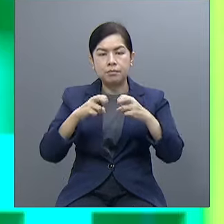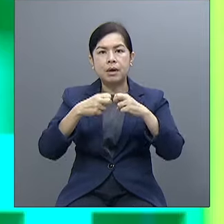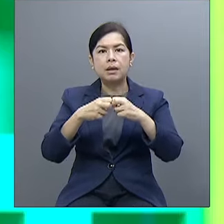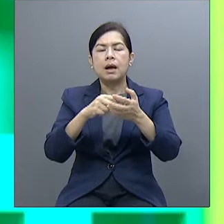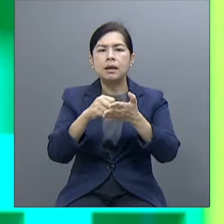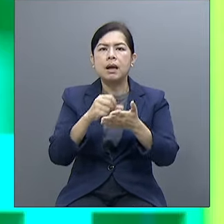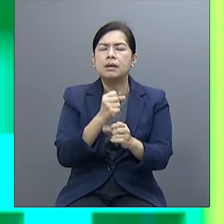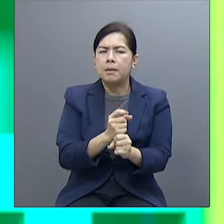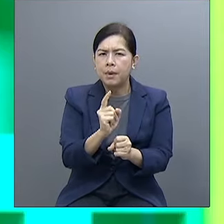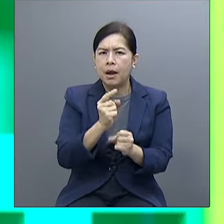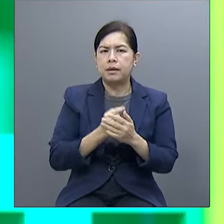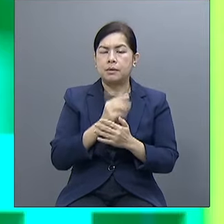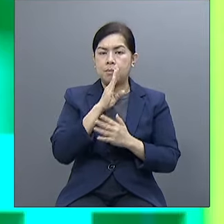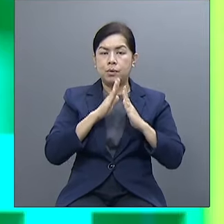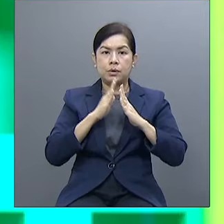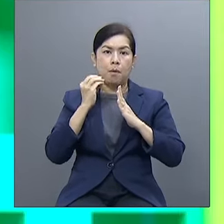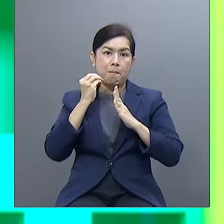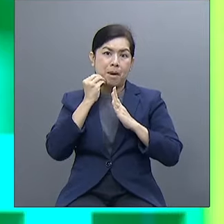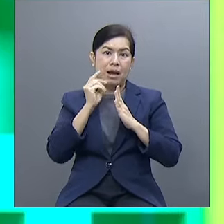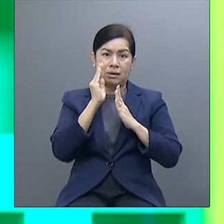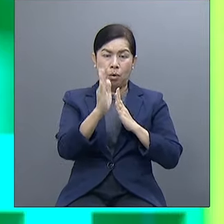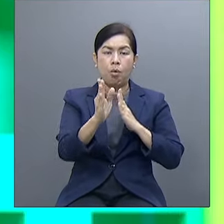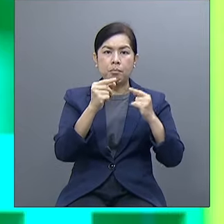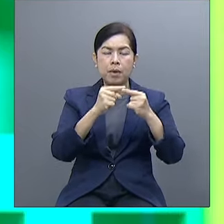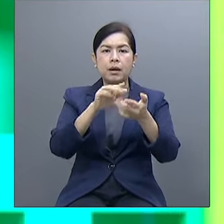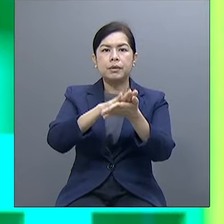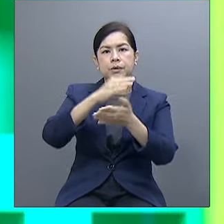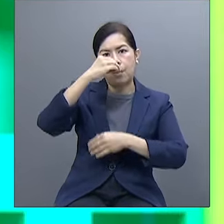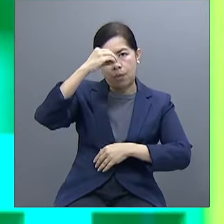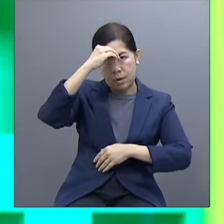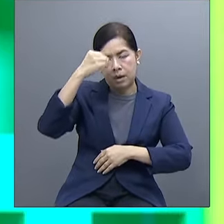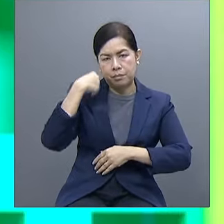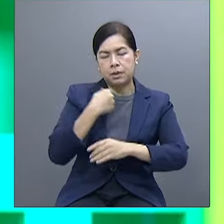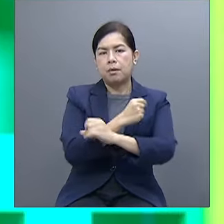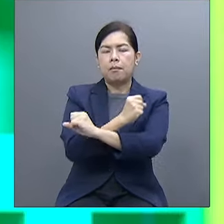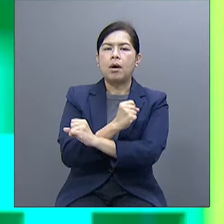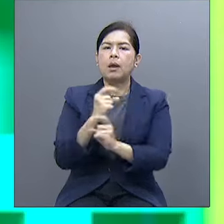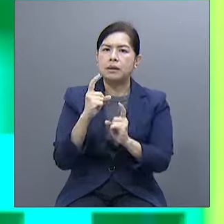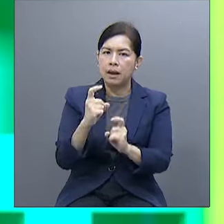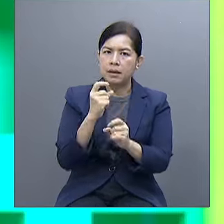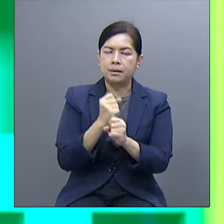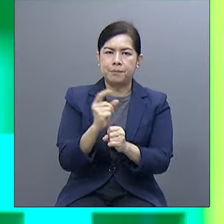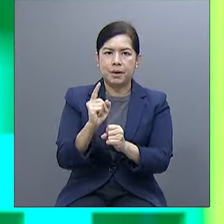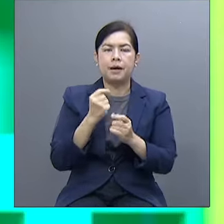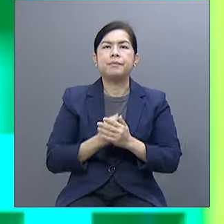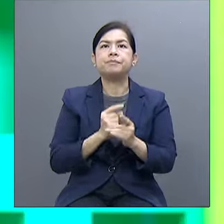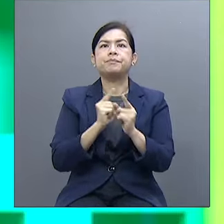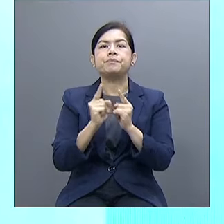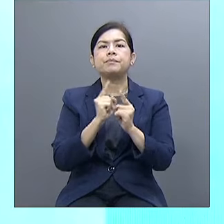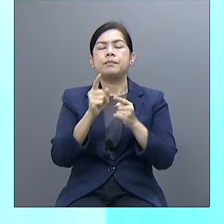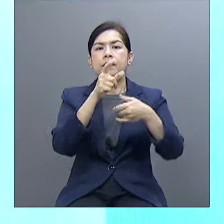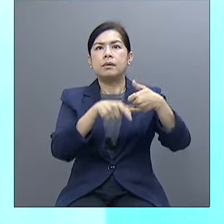ให้การเดินทางจากบ้านไปโรงเรียนหรือว่าการสัญจรของเด็กและเยาวชนอยู่ในความปลอดภัยนะคะพูดคุยกันกับผู้ช่วยศาสตราจารย์